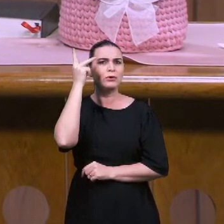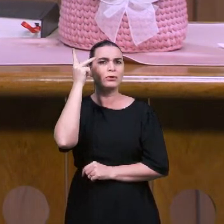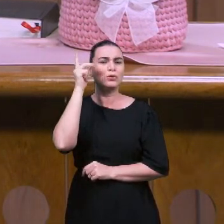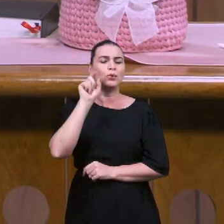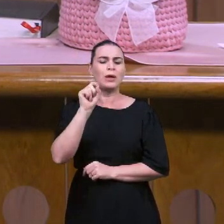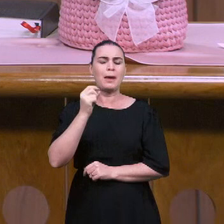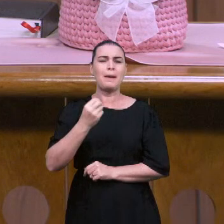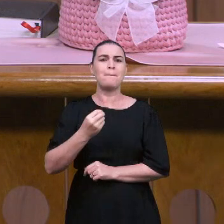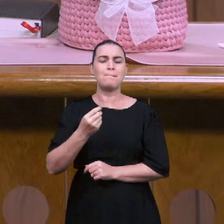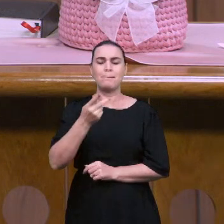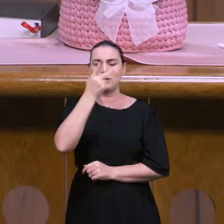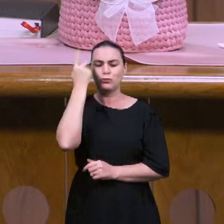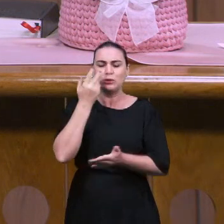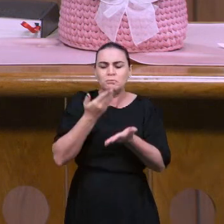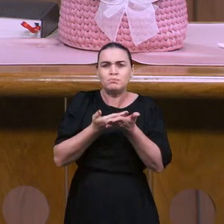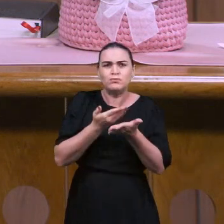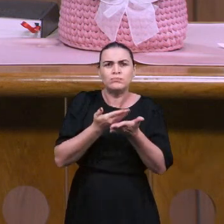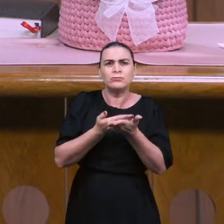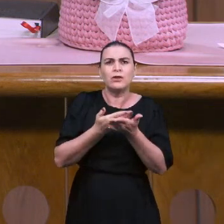des participations,